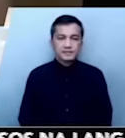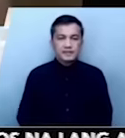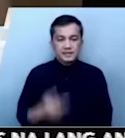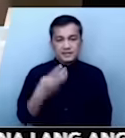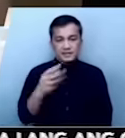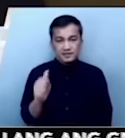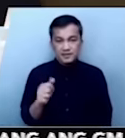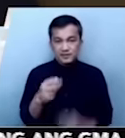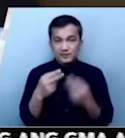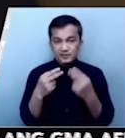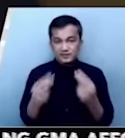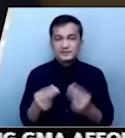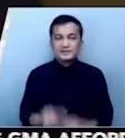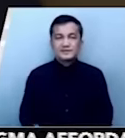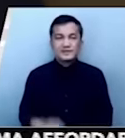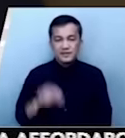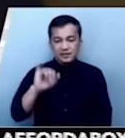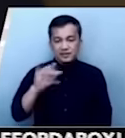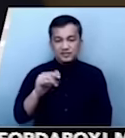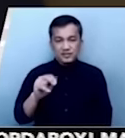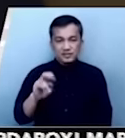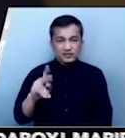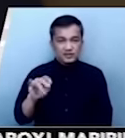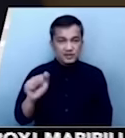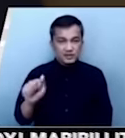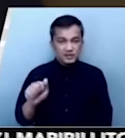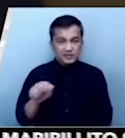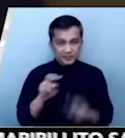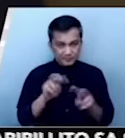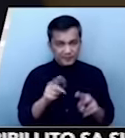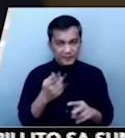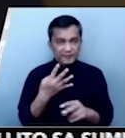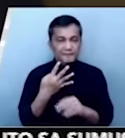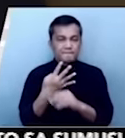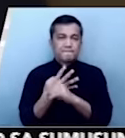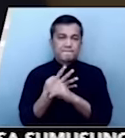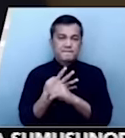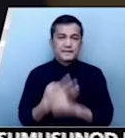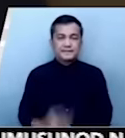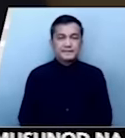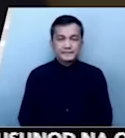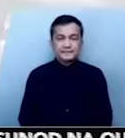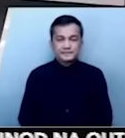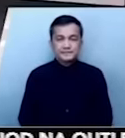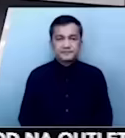Integrated News, John Consulta, nakatutok, 24 oras.